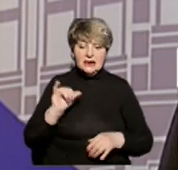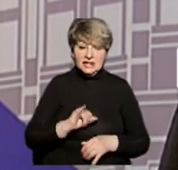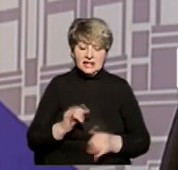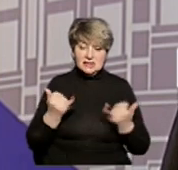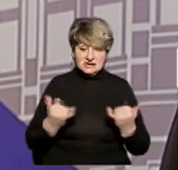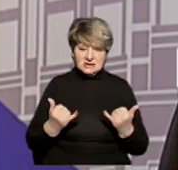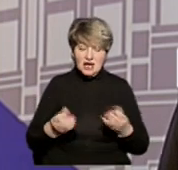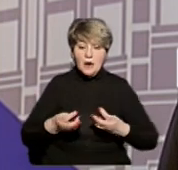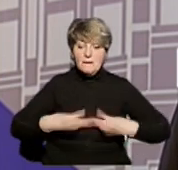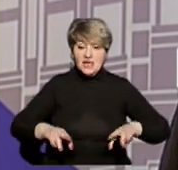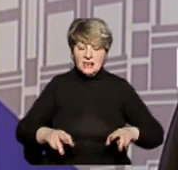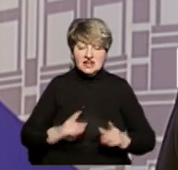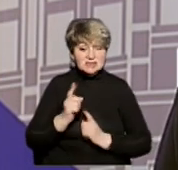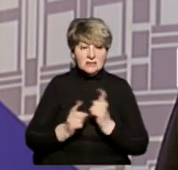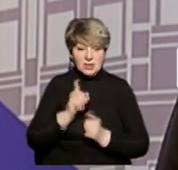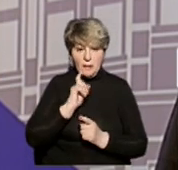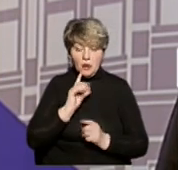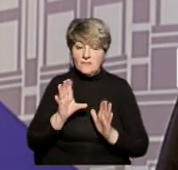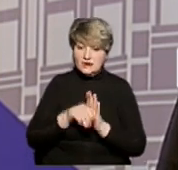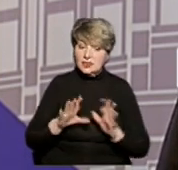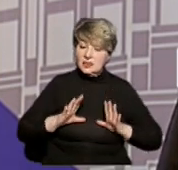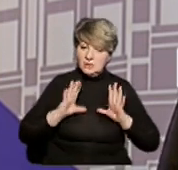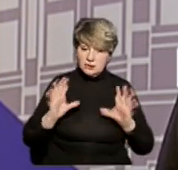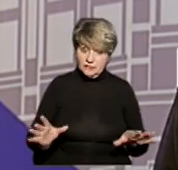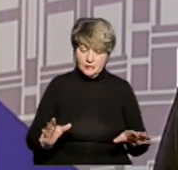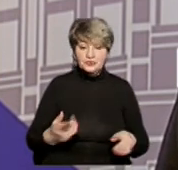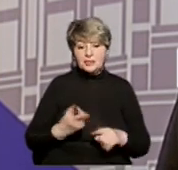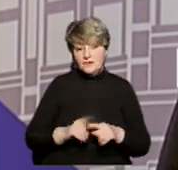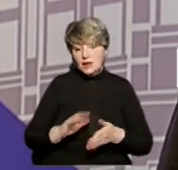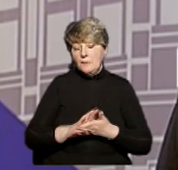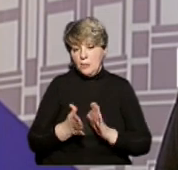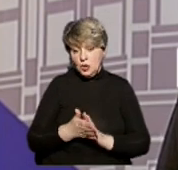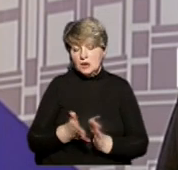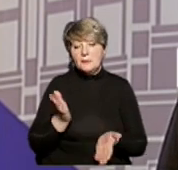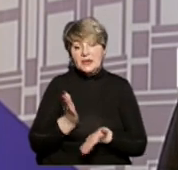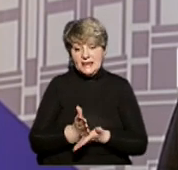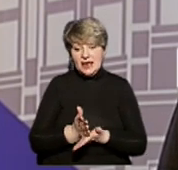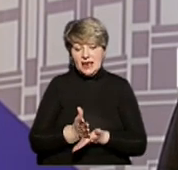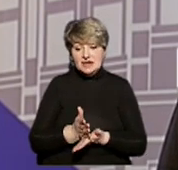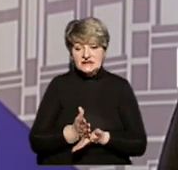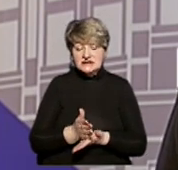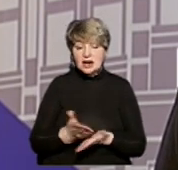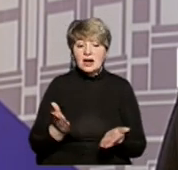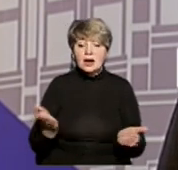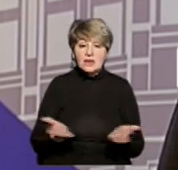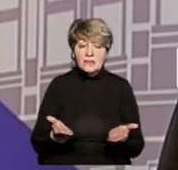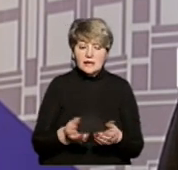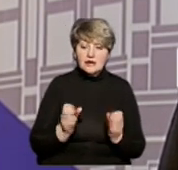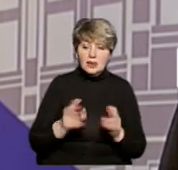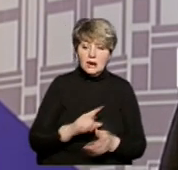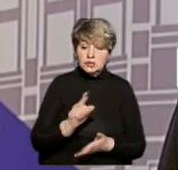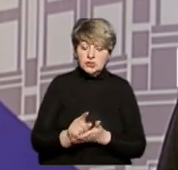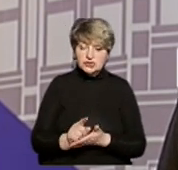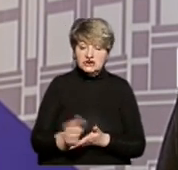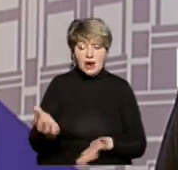наразі міністерство в нього зміни не вносило. І в цьому положенні є певний принцип, за яким мають зараховуватись діти. Не змінився